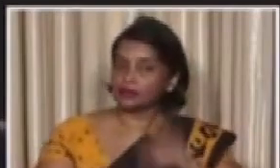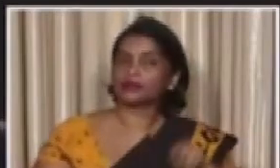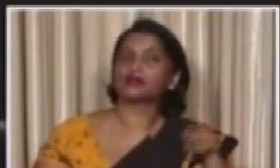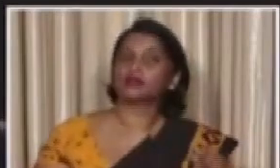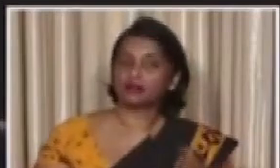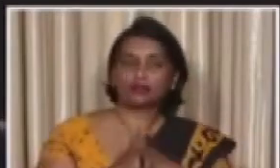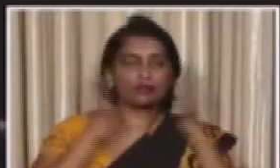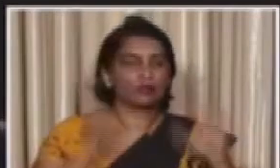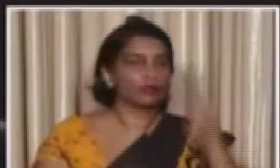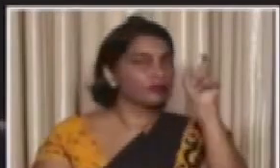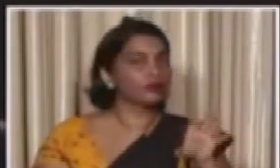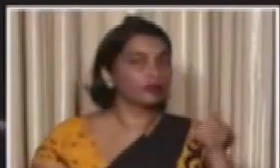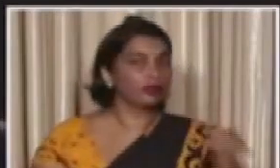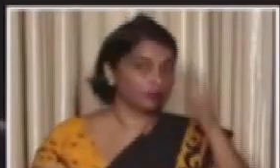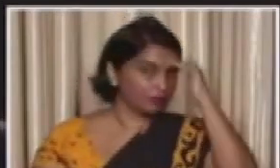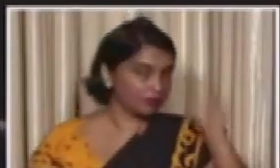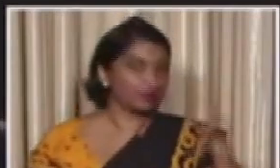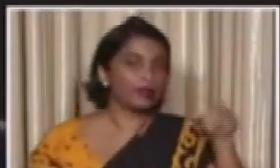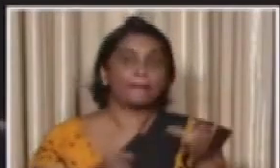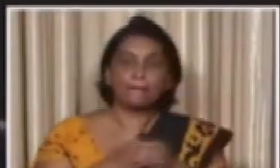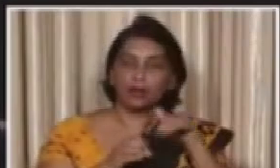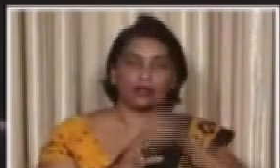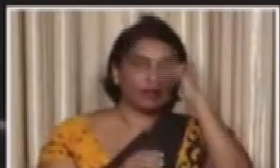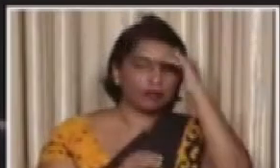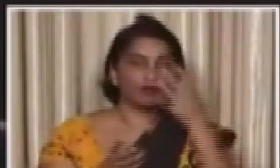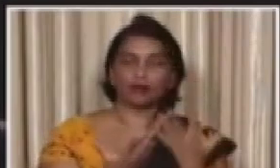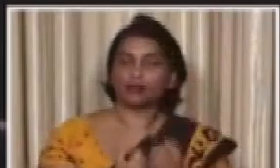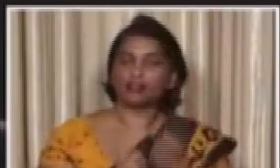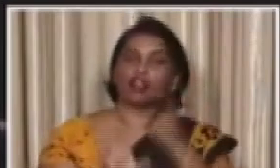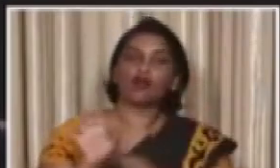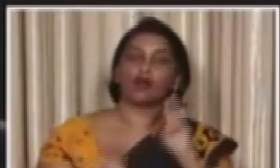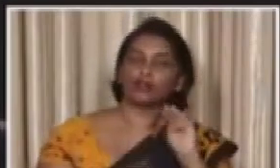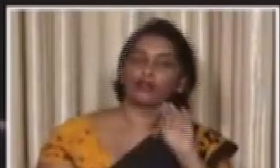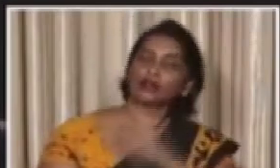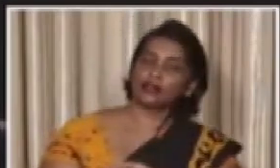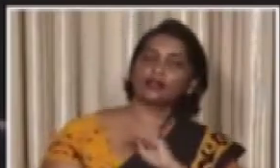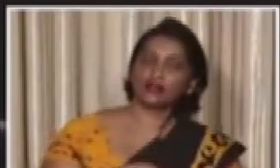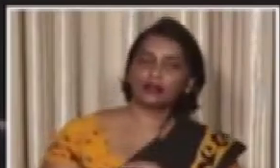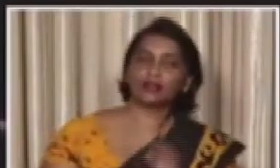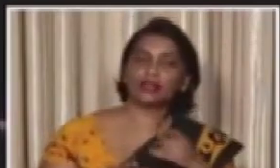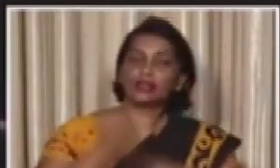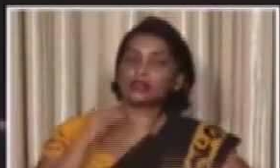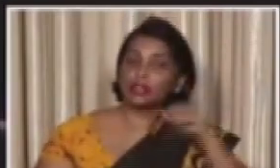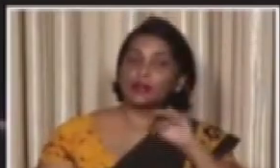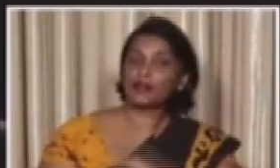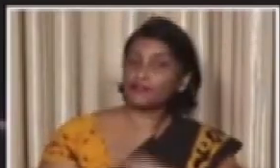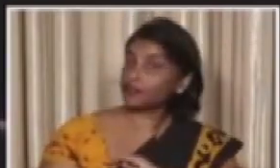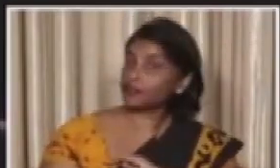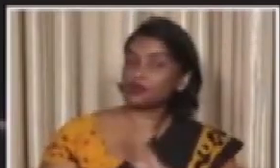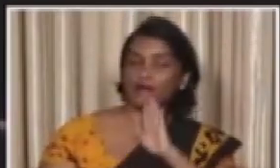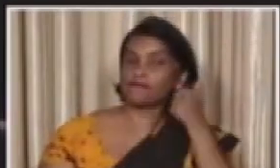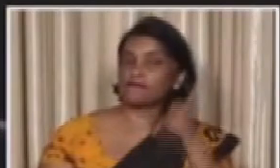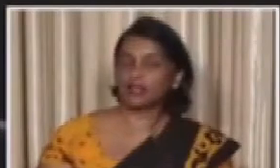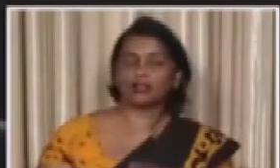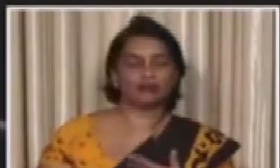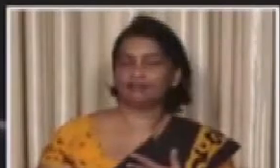එහි දැවැන්ත චරිතයක් වූ එතුමා පක්ෂයේ නායකත්වය ගන්න අවුරුදු 30ක් ඉවසුවා. දේශපාලනයේදී ඉවසීමට තරම් වටිනා දෙයක්